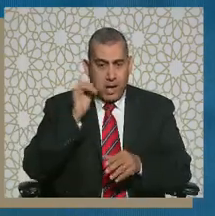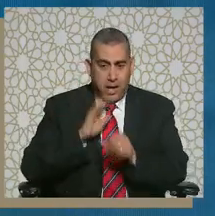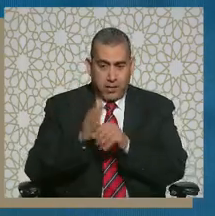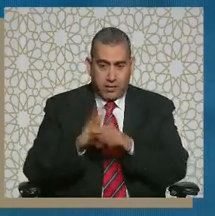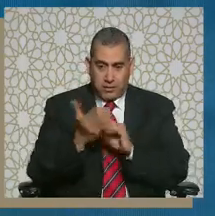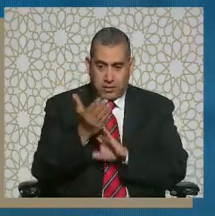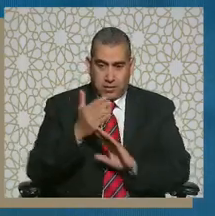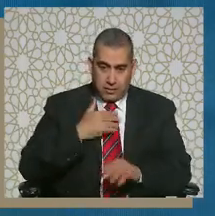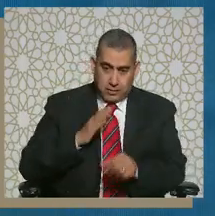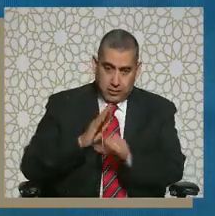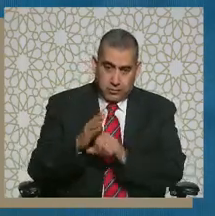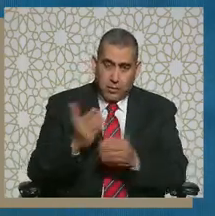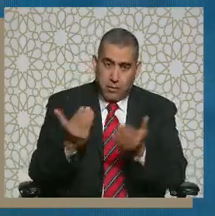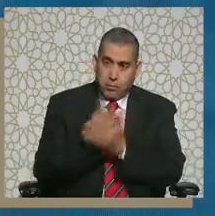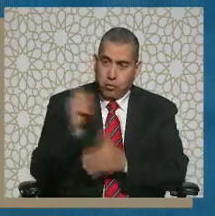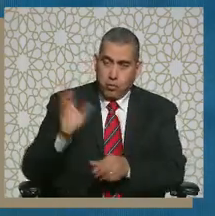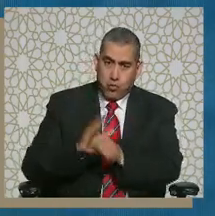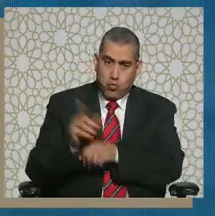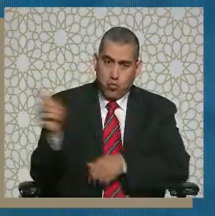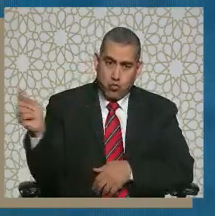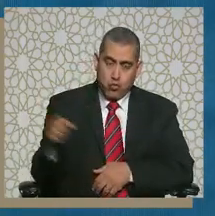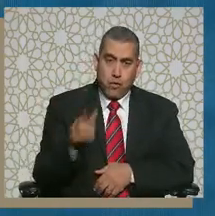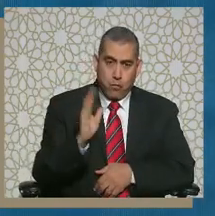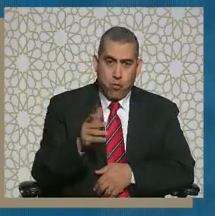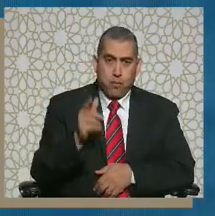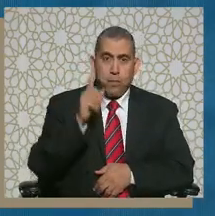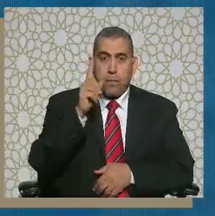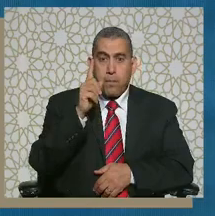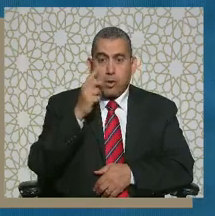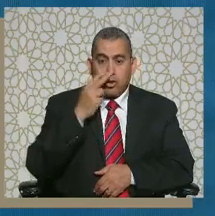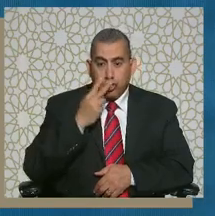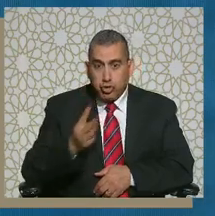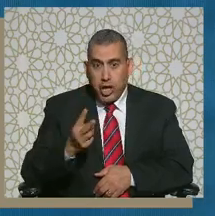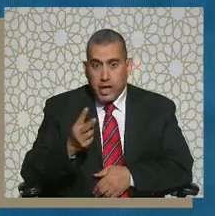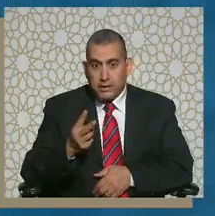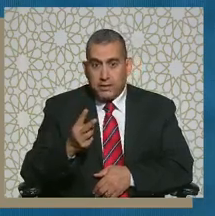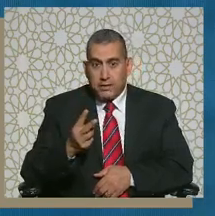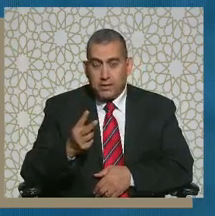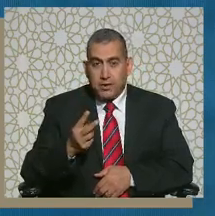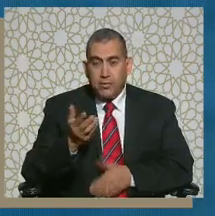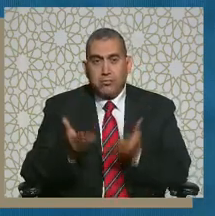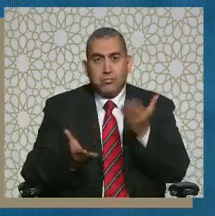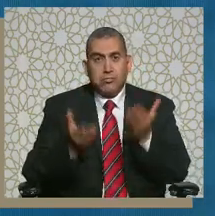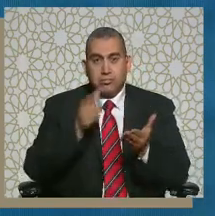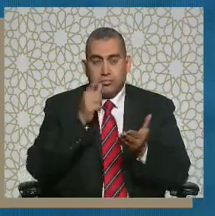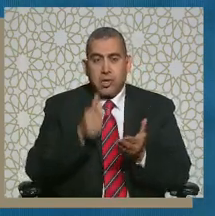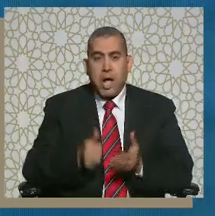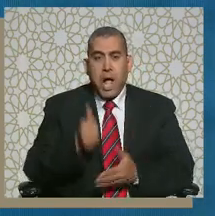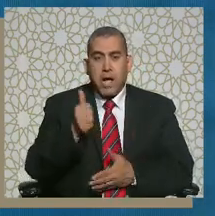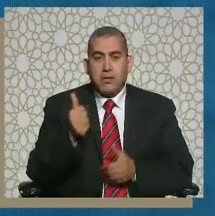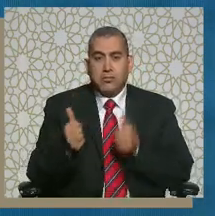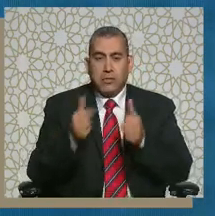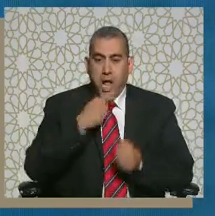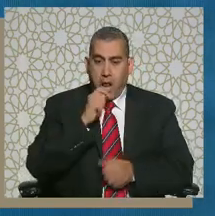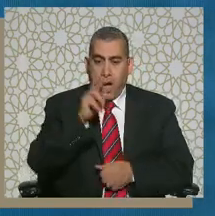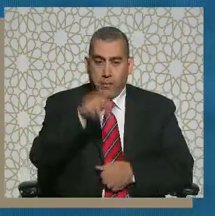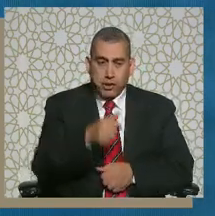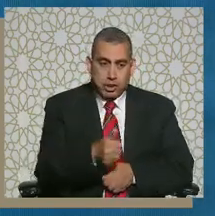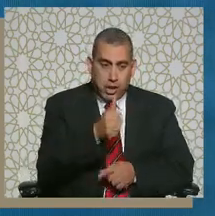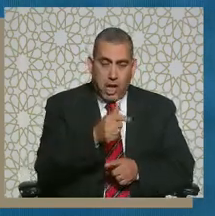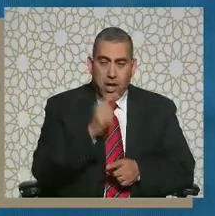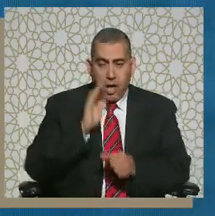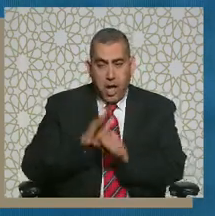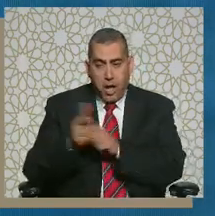لا ممكن حد يذبح مكاني بس هو الشاهد ان ايهما افضل اشتري لحمه ولا